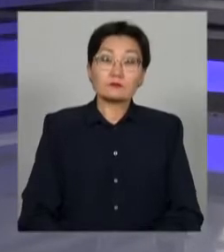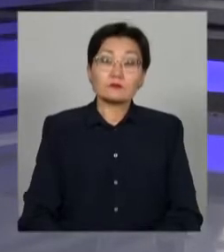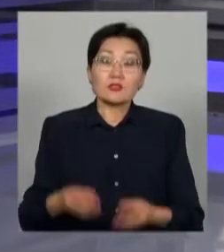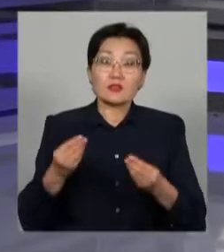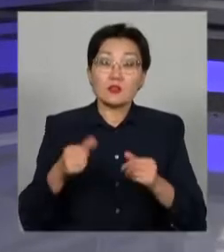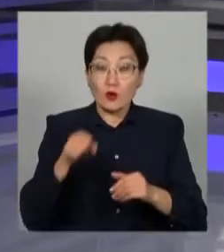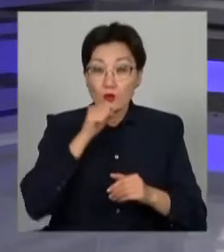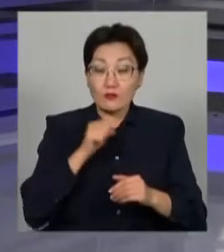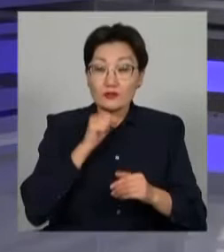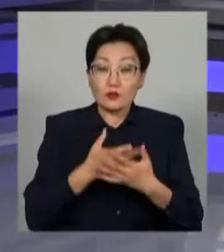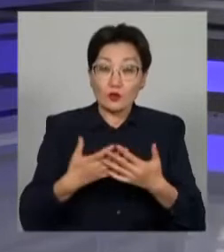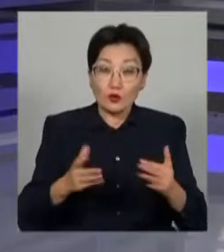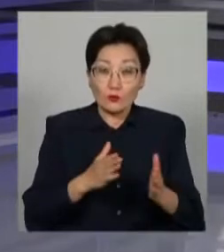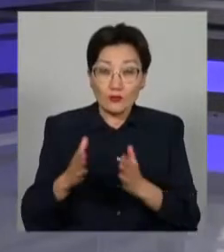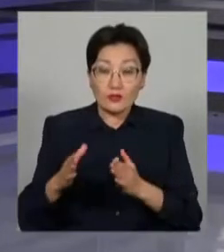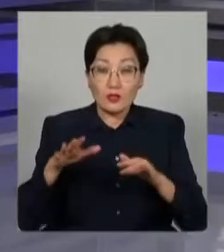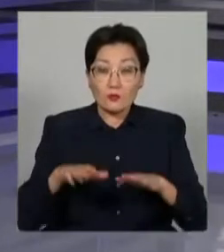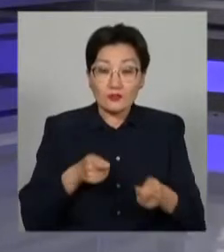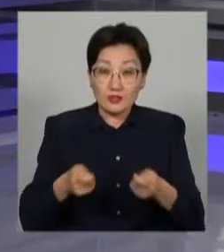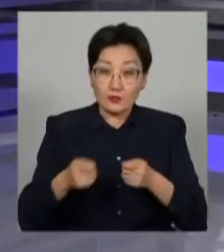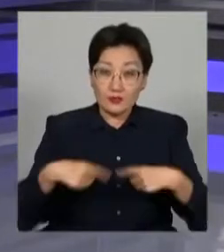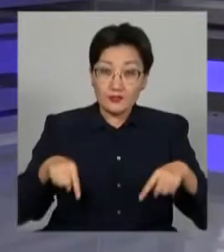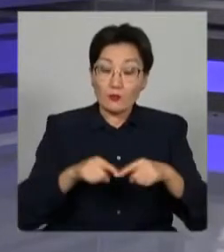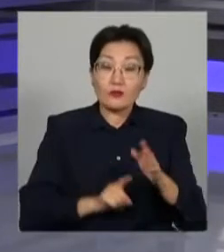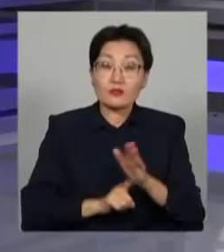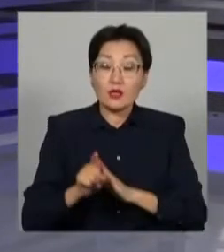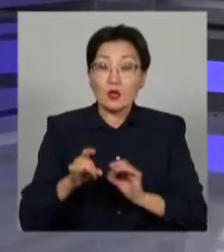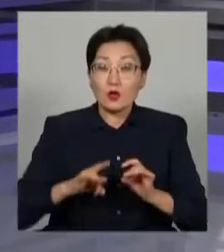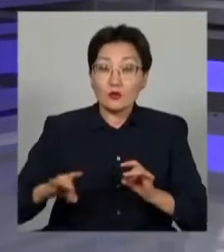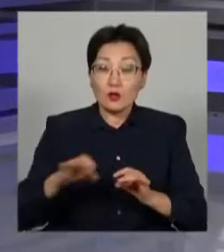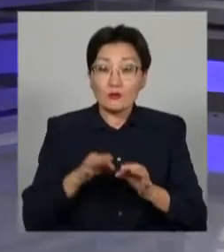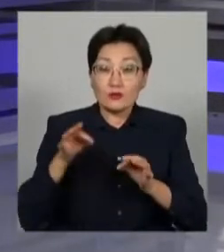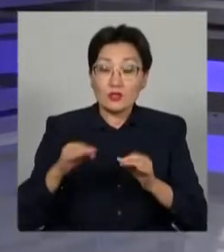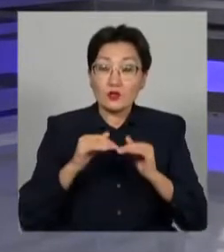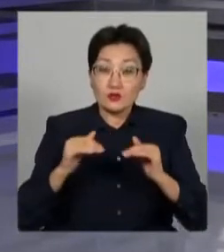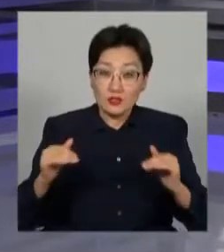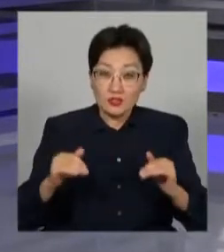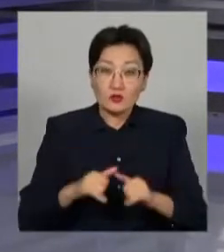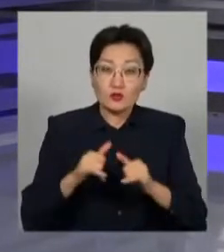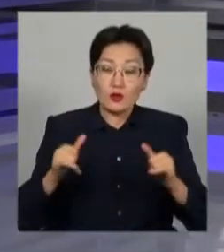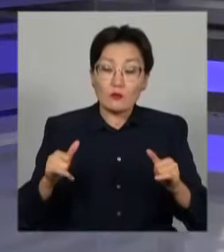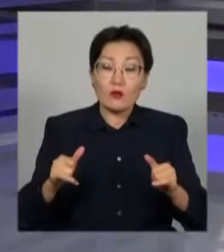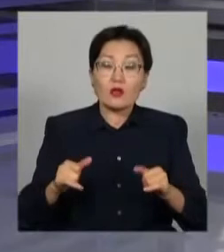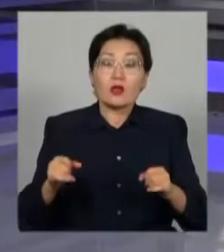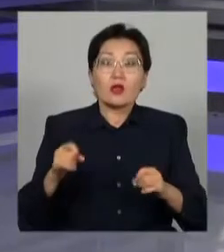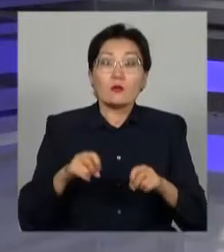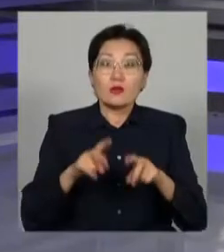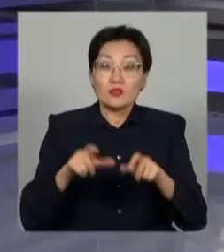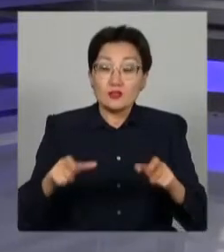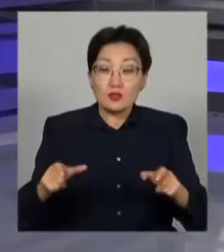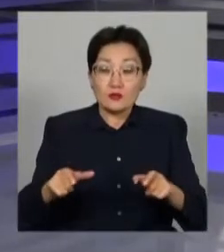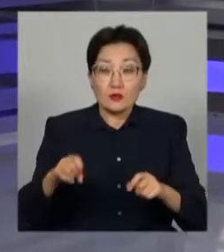Қаржы жымқырудың түрлі схемасы жергілікті басқару органдарына бастап, аудандық облыстық дәрежеге дейіндік кеткен. Белгілі саясаттанушы Айдос Сарым